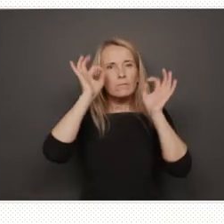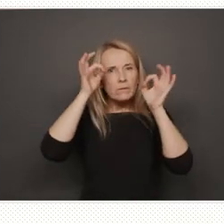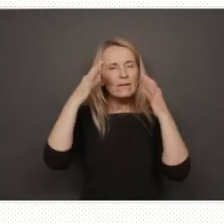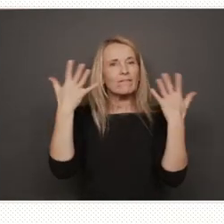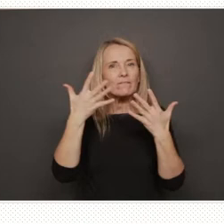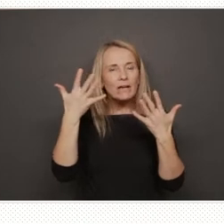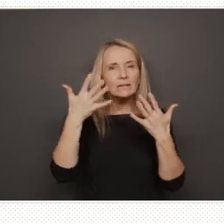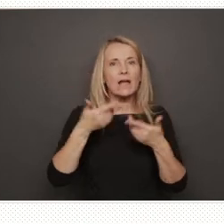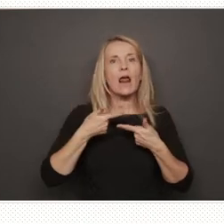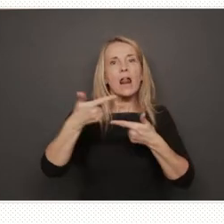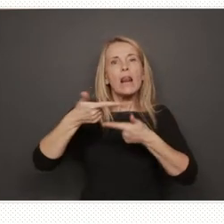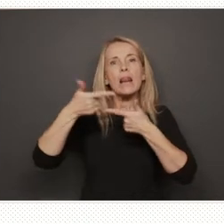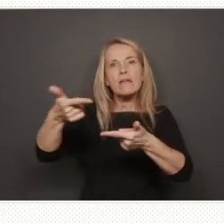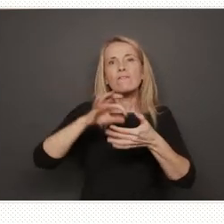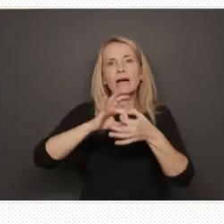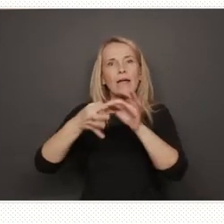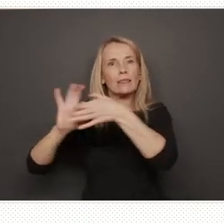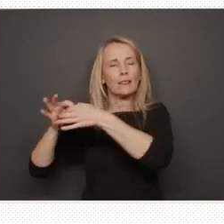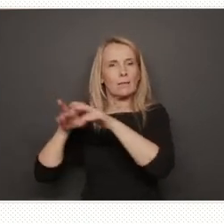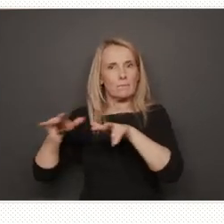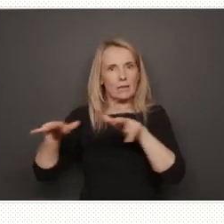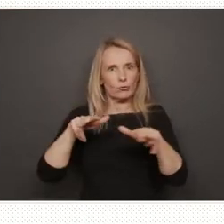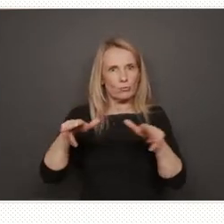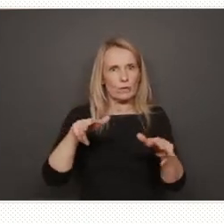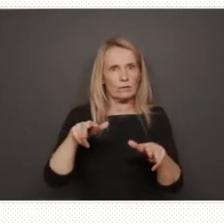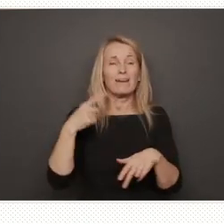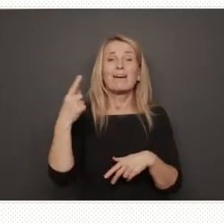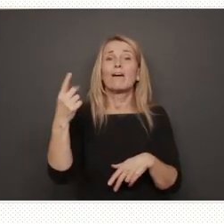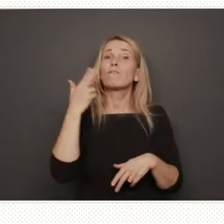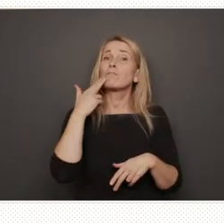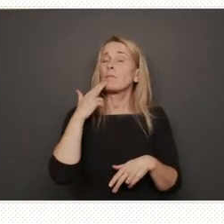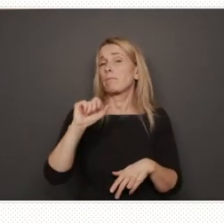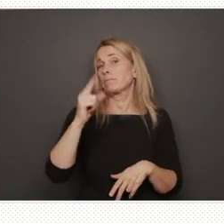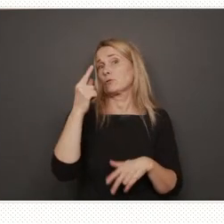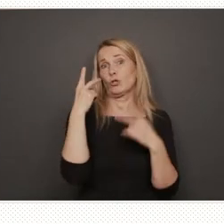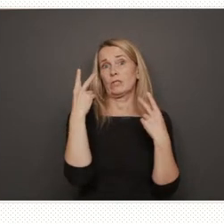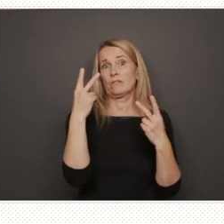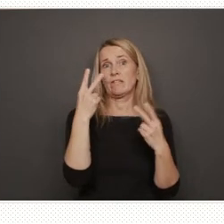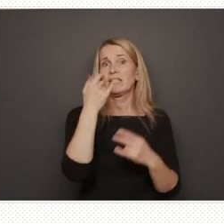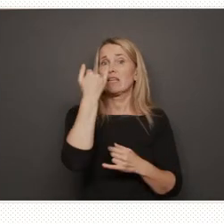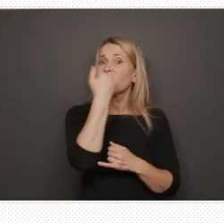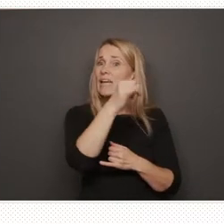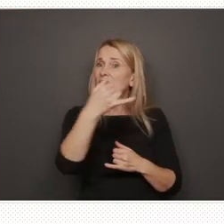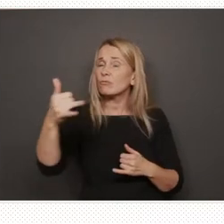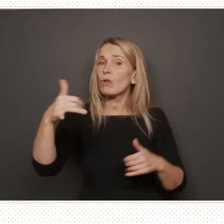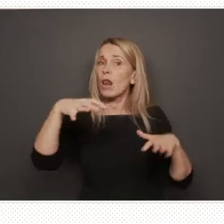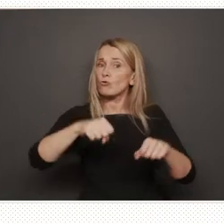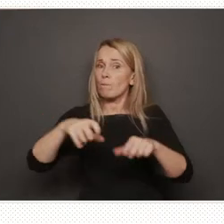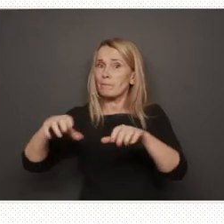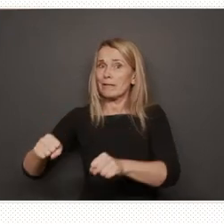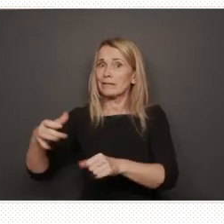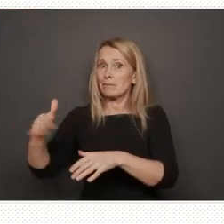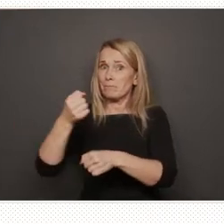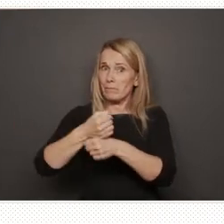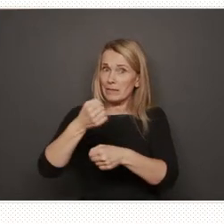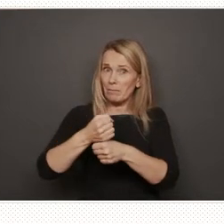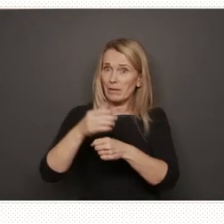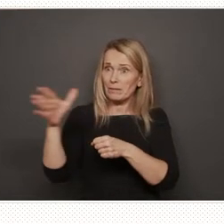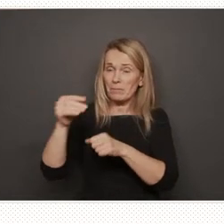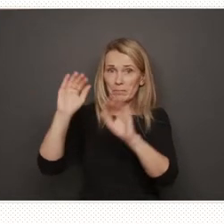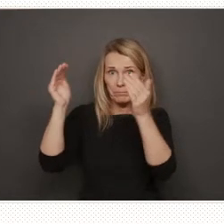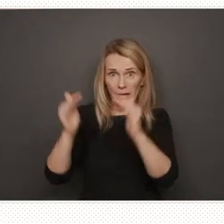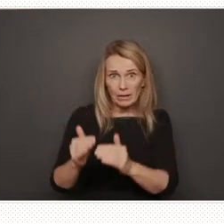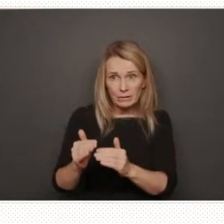Chain Management. Dem Unternehmen ist es besonders wichtig, auf die individuellen Kompetenzen der Mitarbeitenden mit